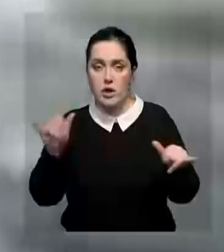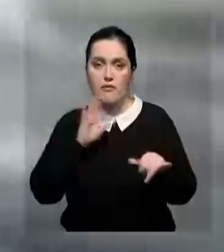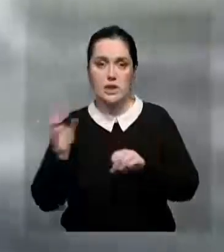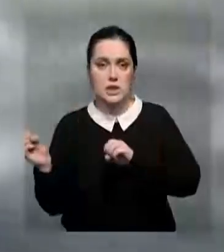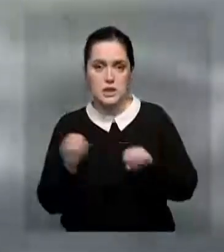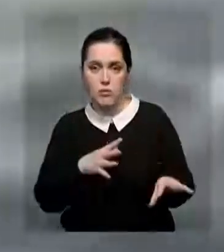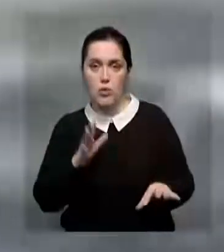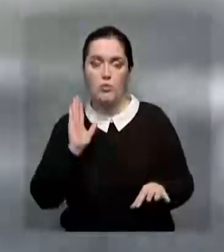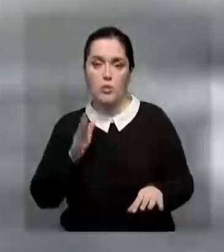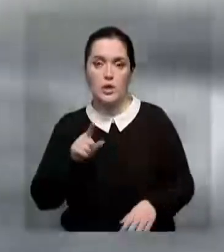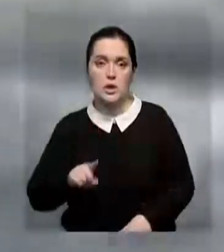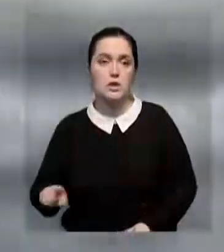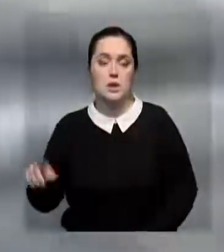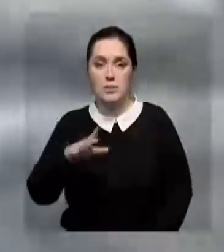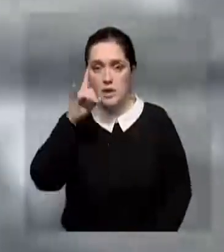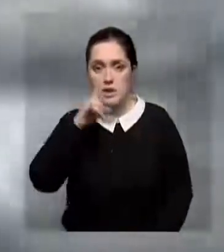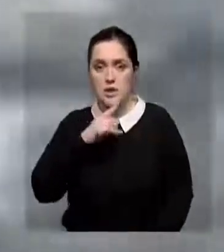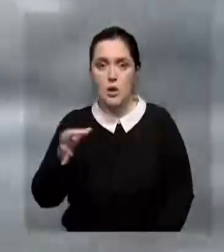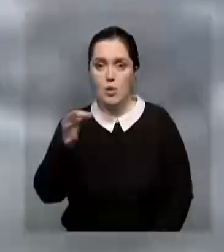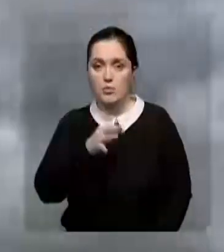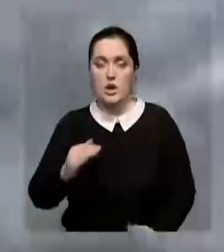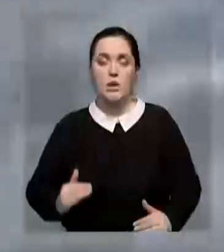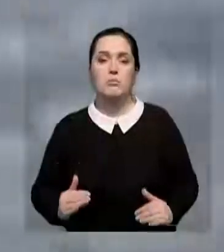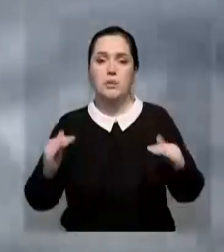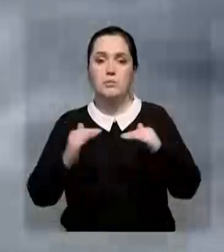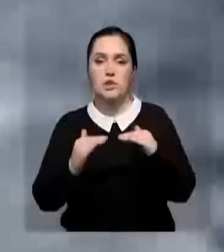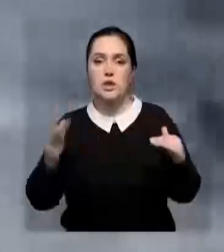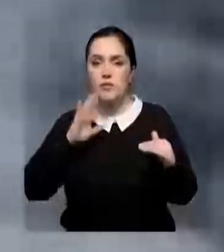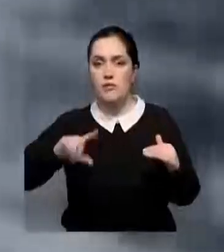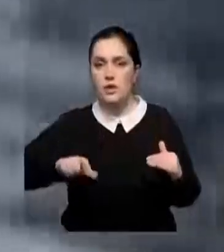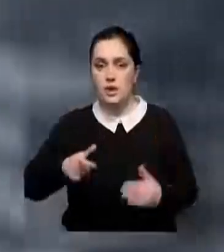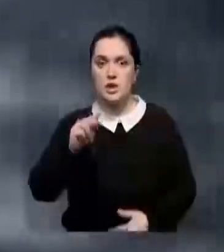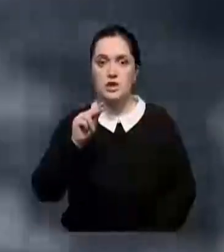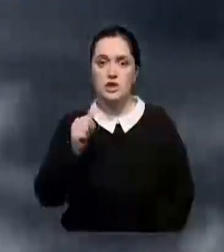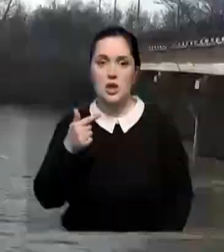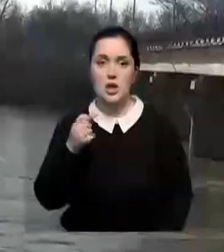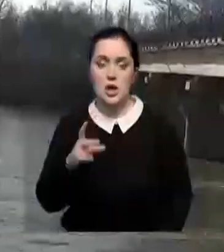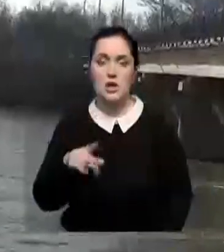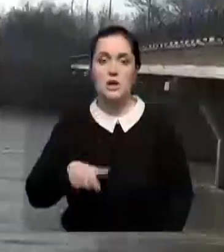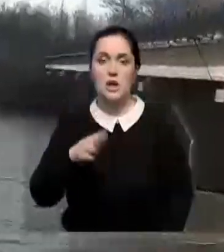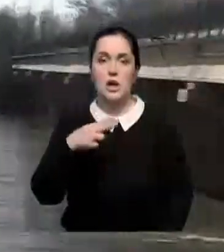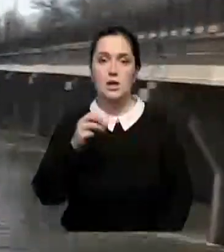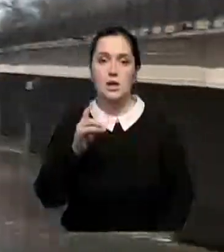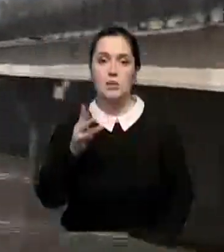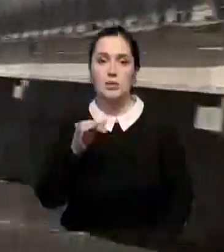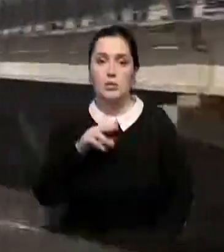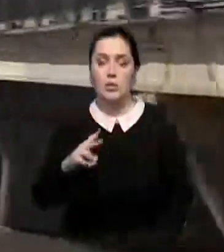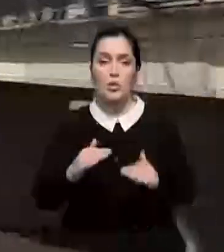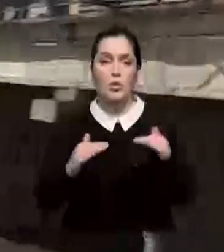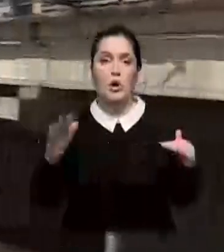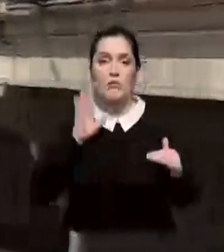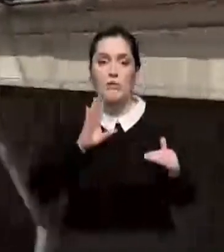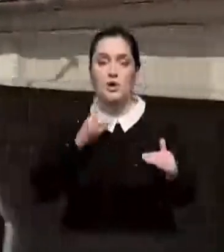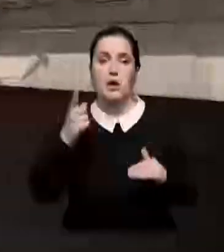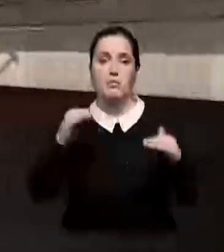увеличение объемов сброса. Между тем, в Западно-Казахстанской области наблюдается повышение уровня реки Чаган, а вот в реке Деркул уровень